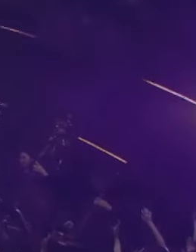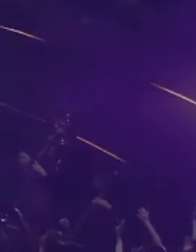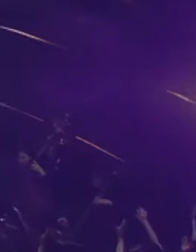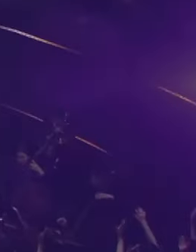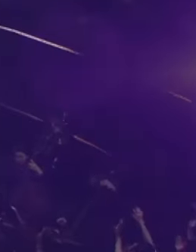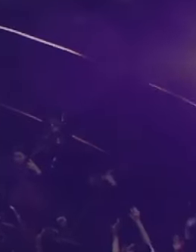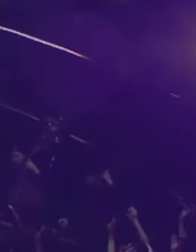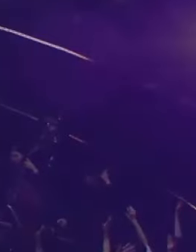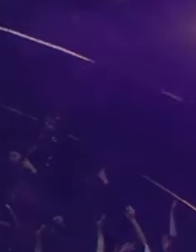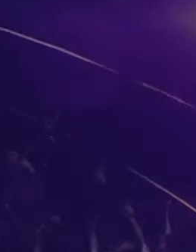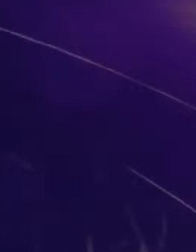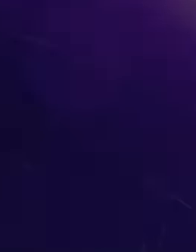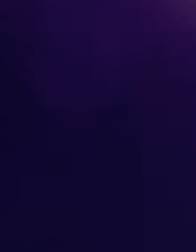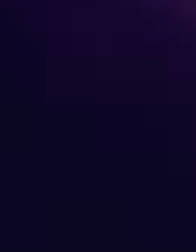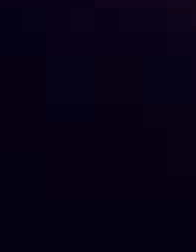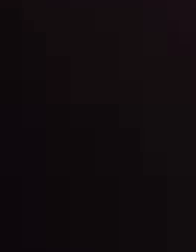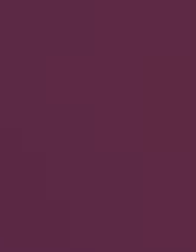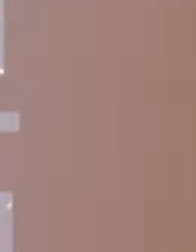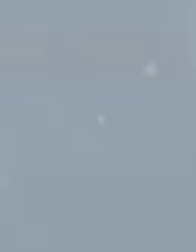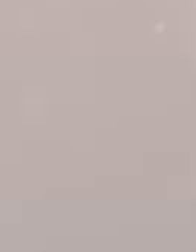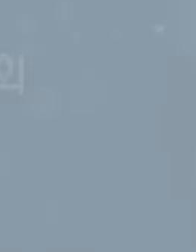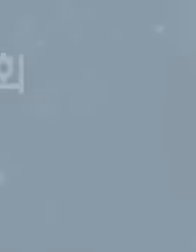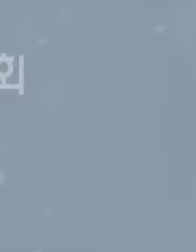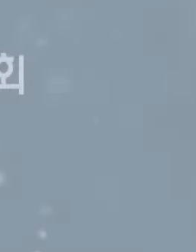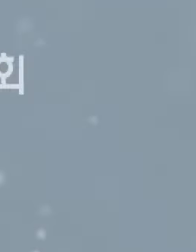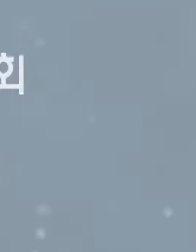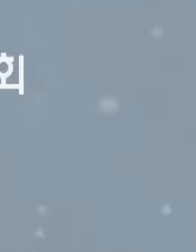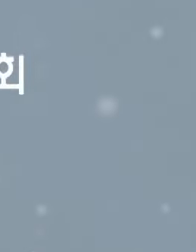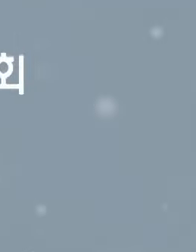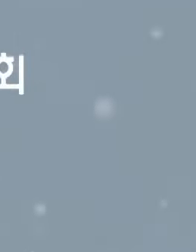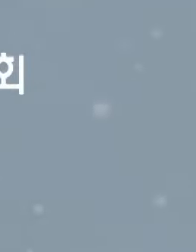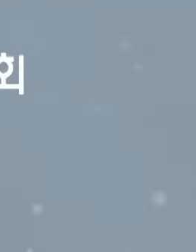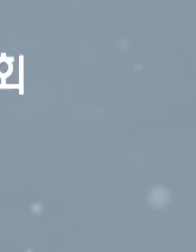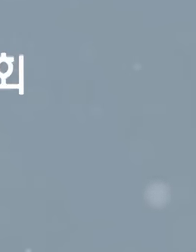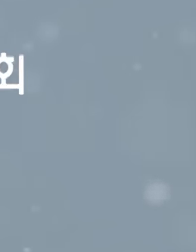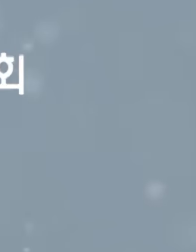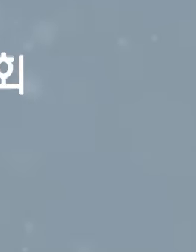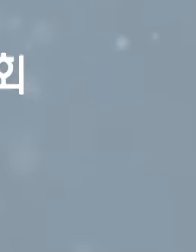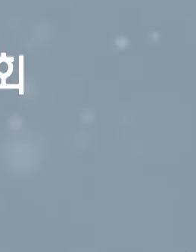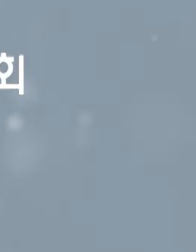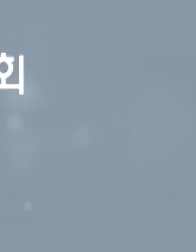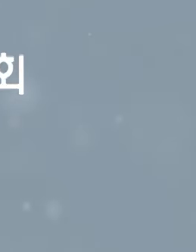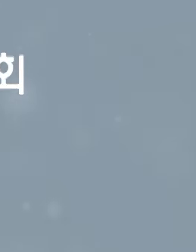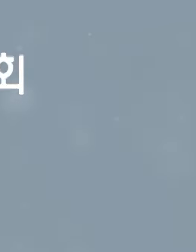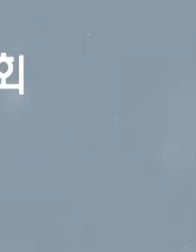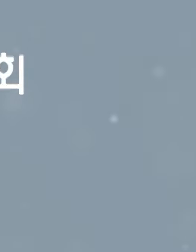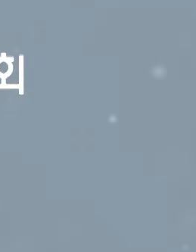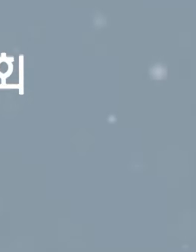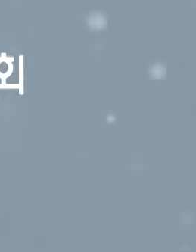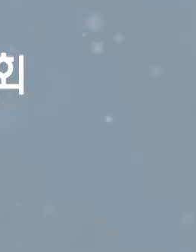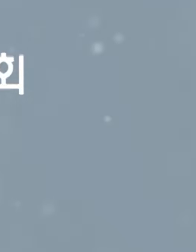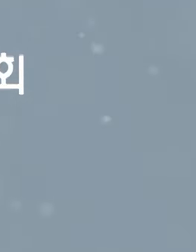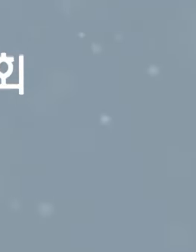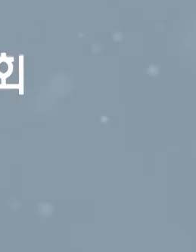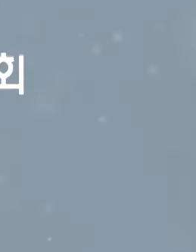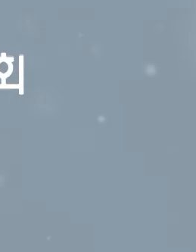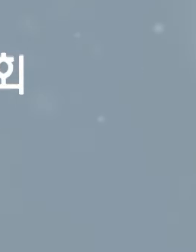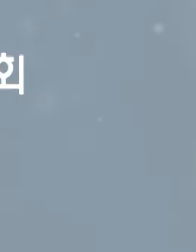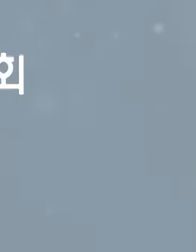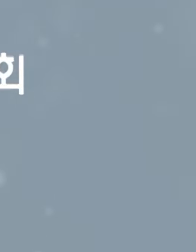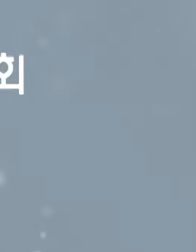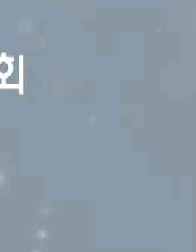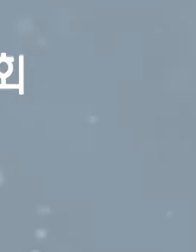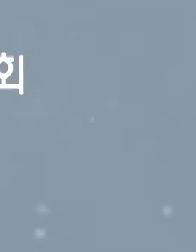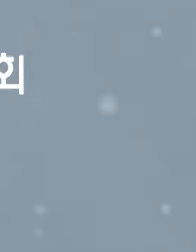하나님은 우리를 기다리고 계십니다. 이 캠페인은 기독교 대학의 글로벌 리더 백석대학교와